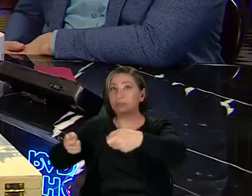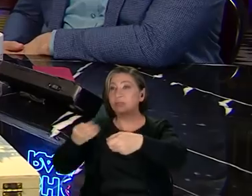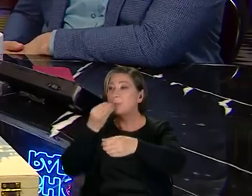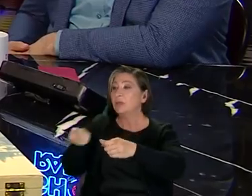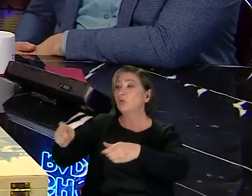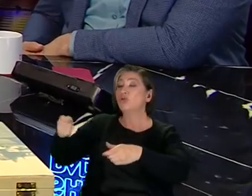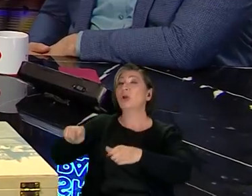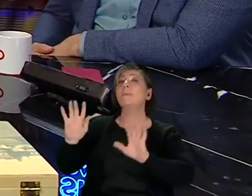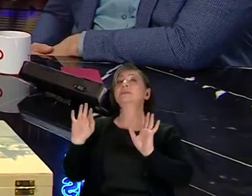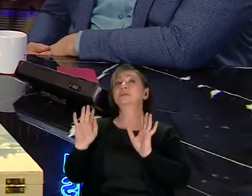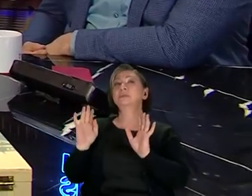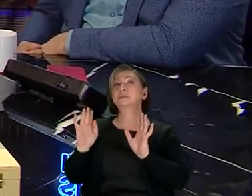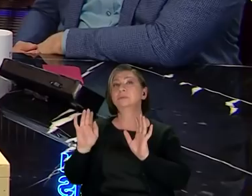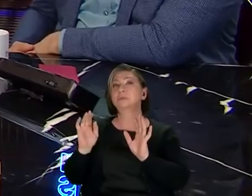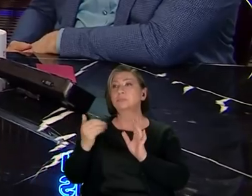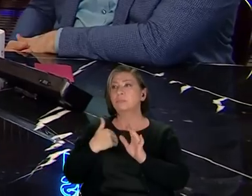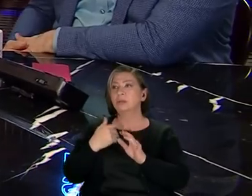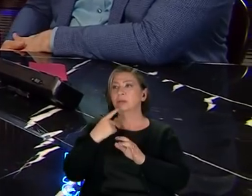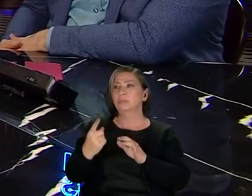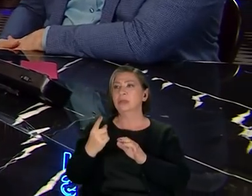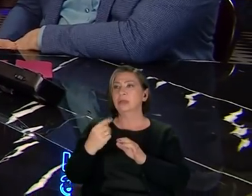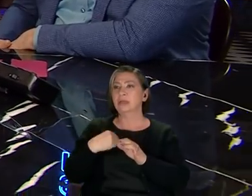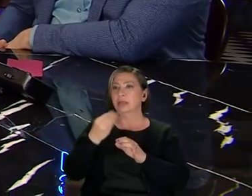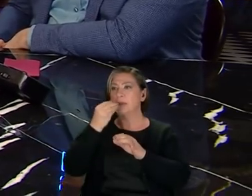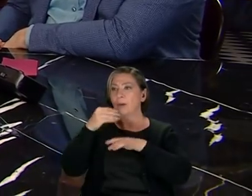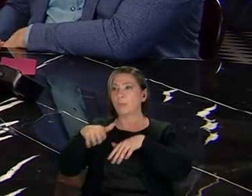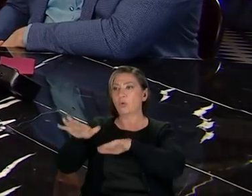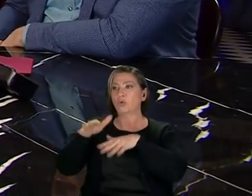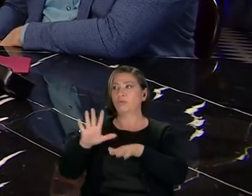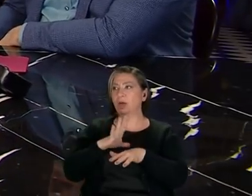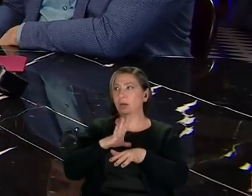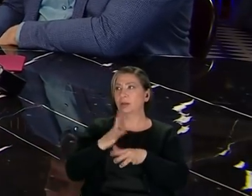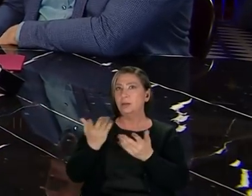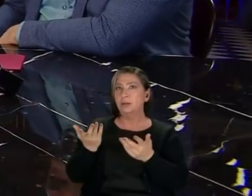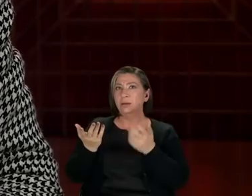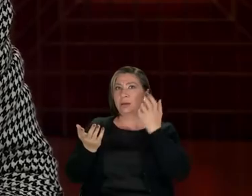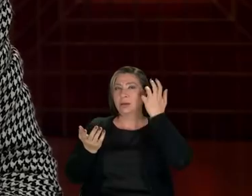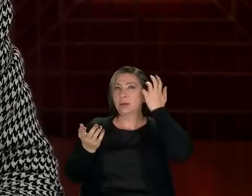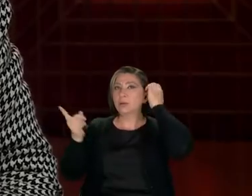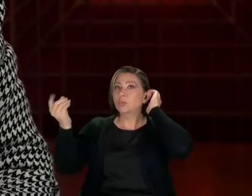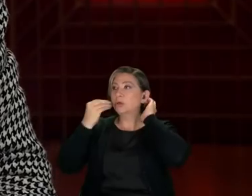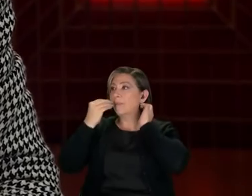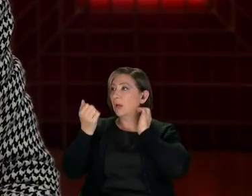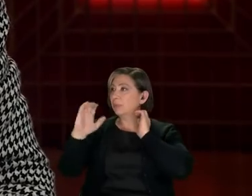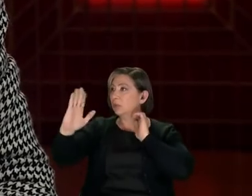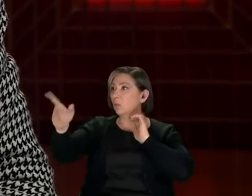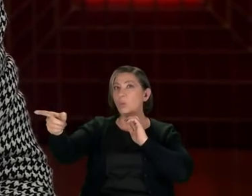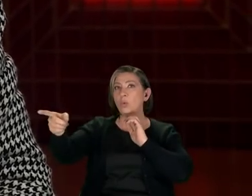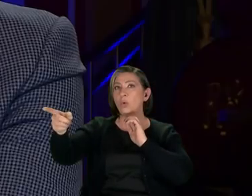yemek dolduramaz. Ben de dedim ki yani yemekhane evet, boykotum var, var. E dedim bunlar yemek almaya